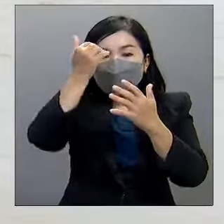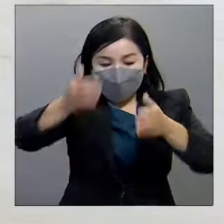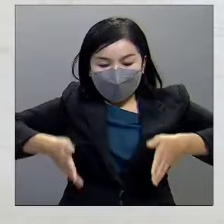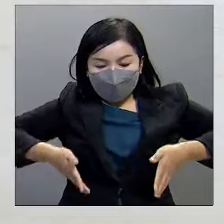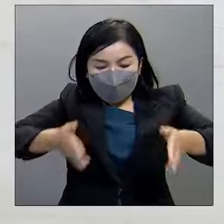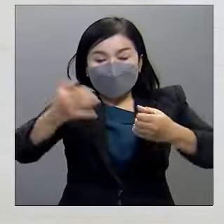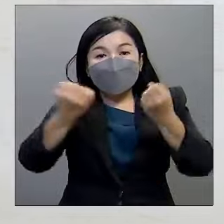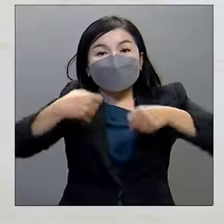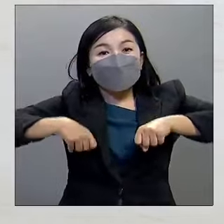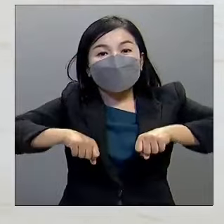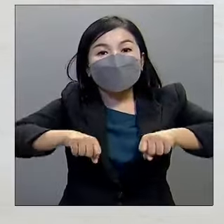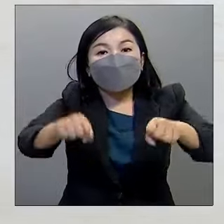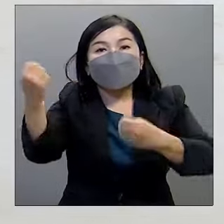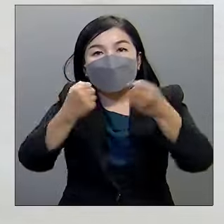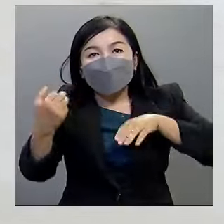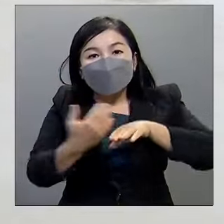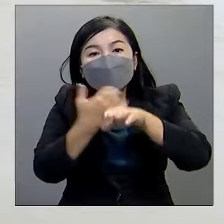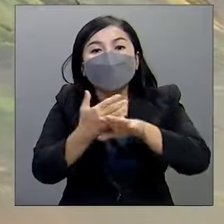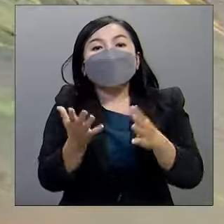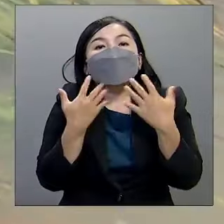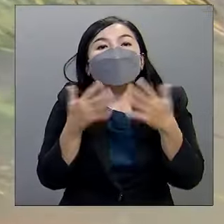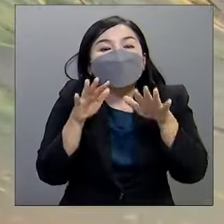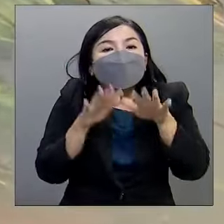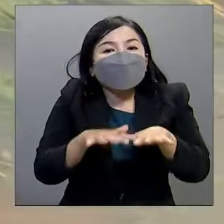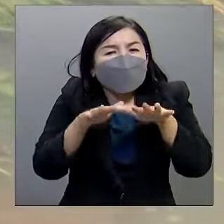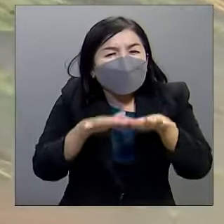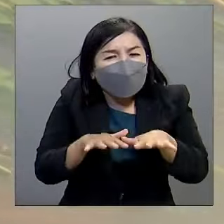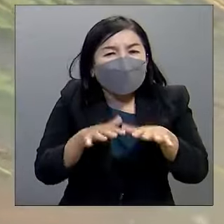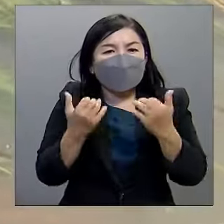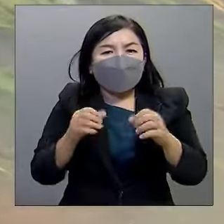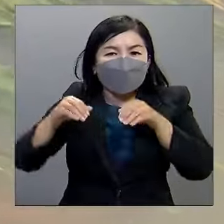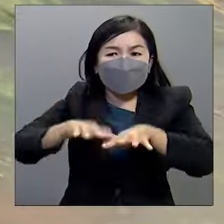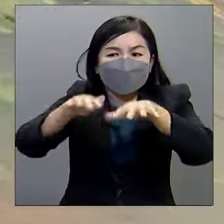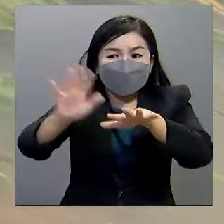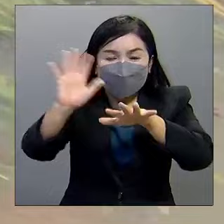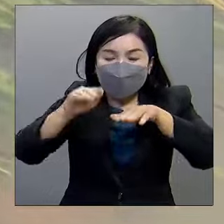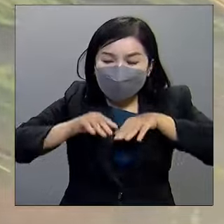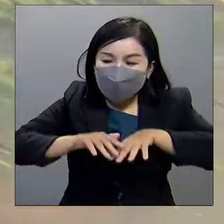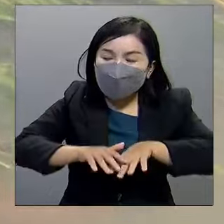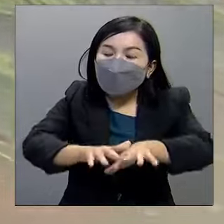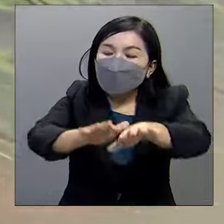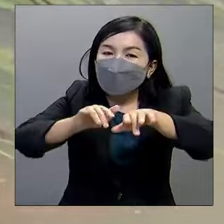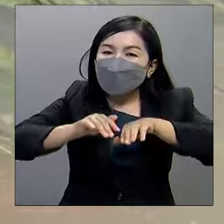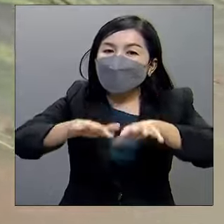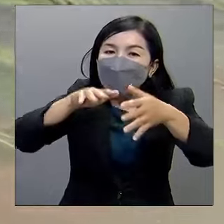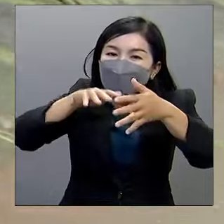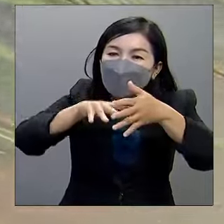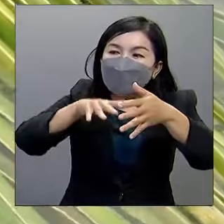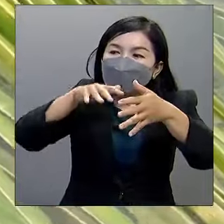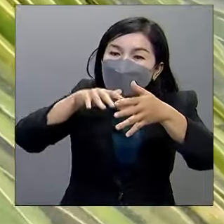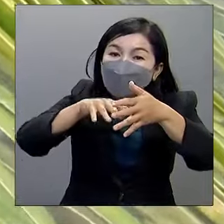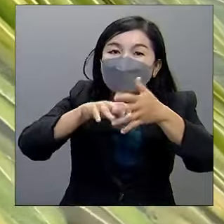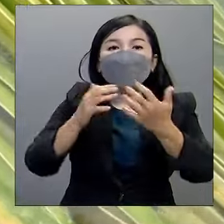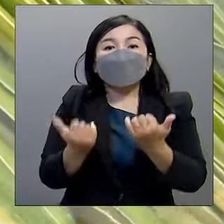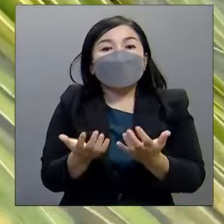าวบ้านเขาใช้สัญจร ช่วยชะลอกระแสน้ำที่มันไหลแรงนะคะพอชาวบ้านทำแบบนี้แล้วปรากฏว่าความ